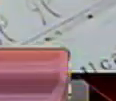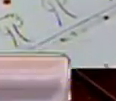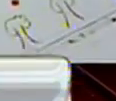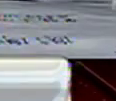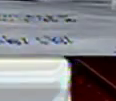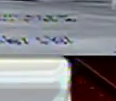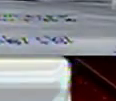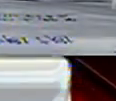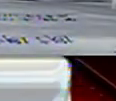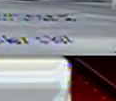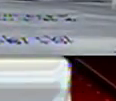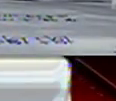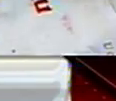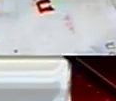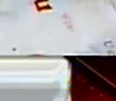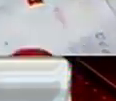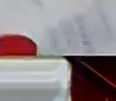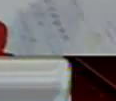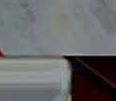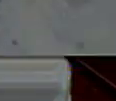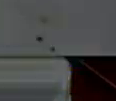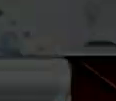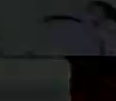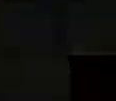tercinta kita berbicara tentang indov